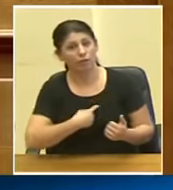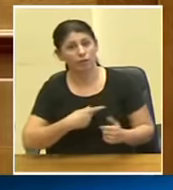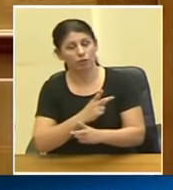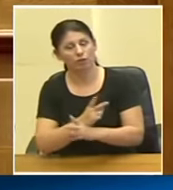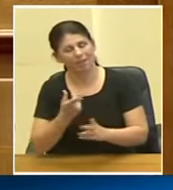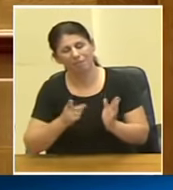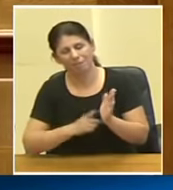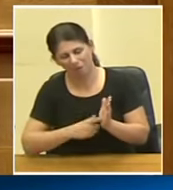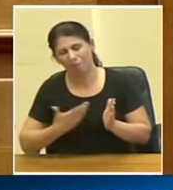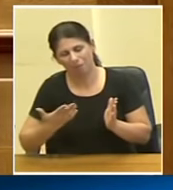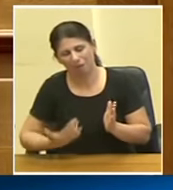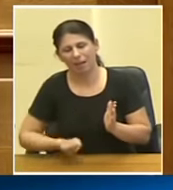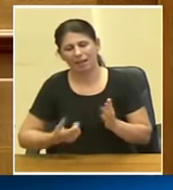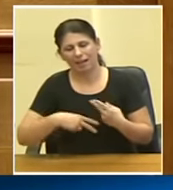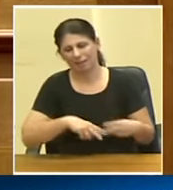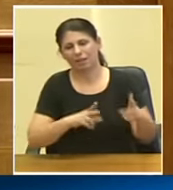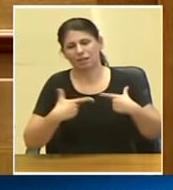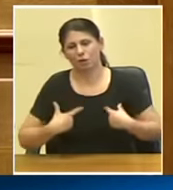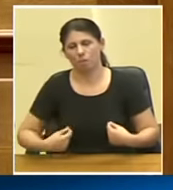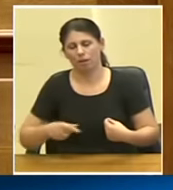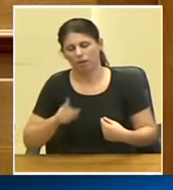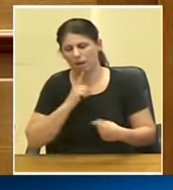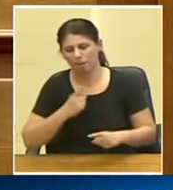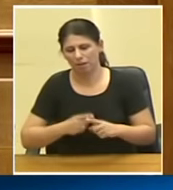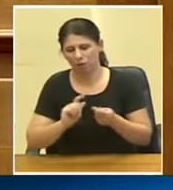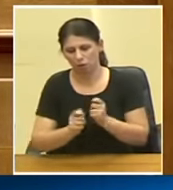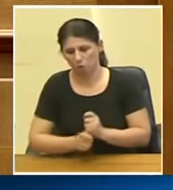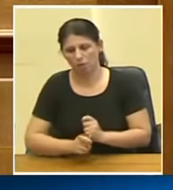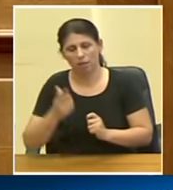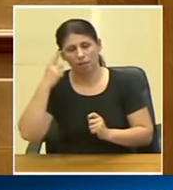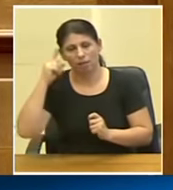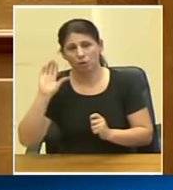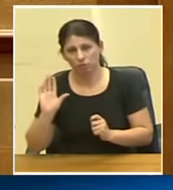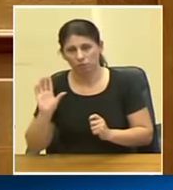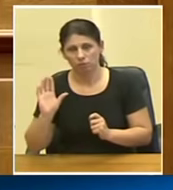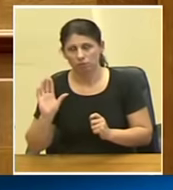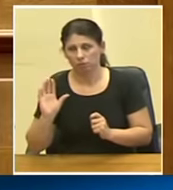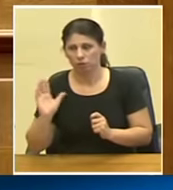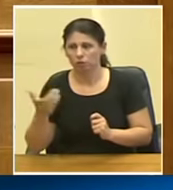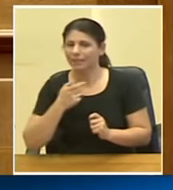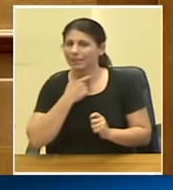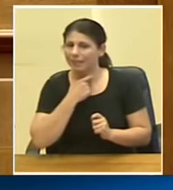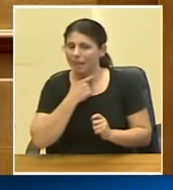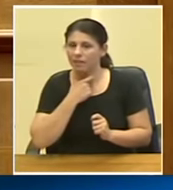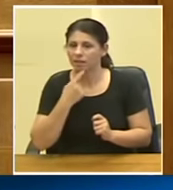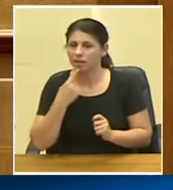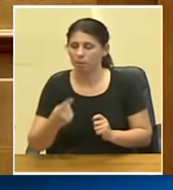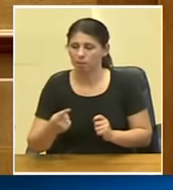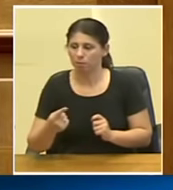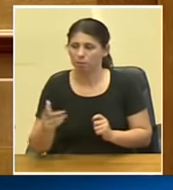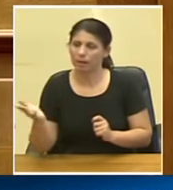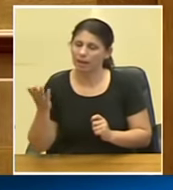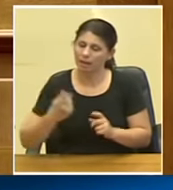Είναι πολύ απλή τροπολογία. Δεν νομίζω ότι χρειάζεται να πούμε